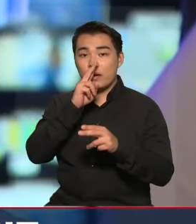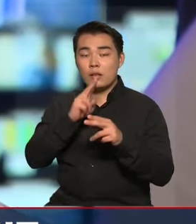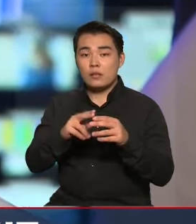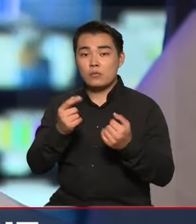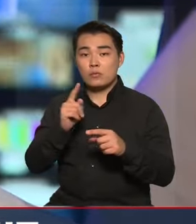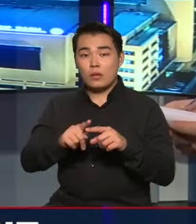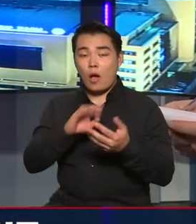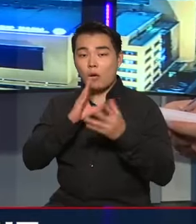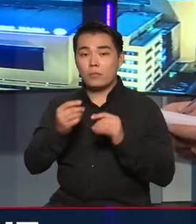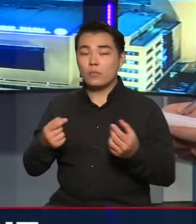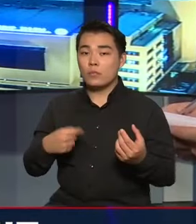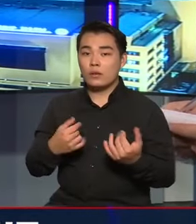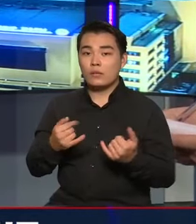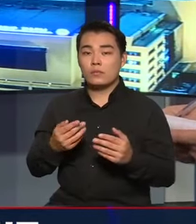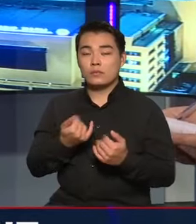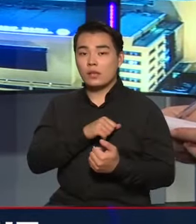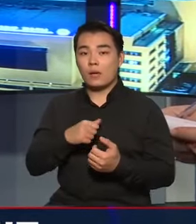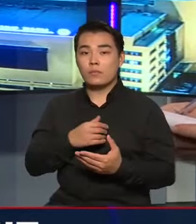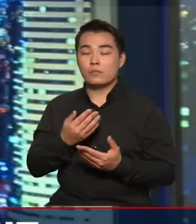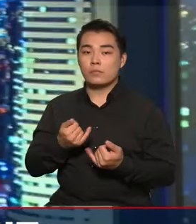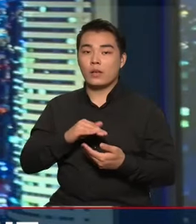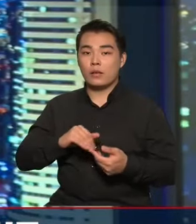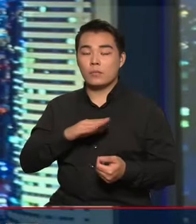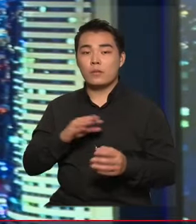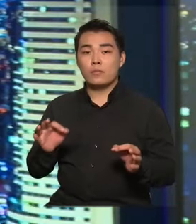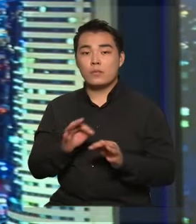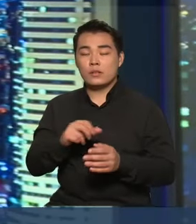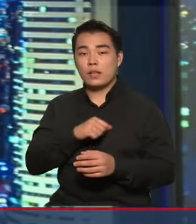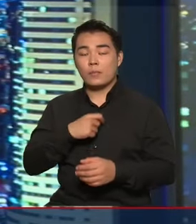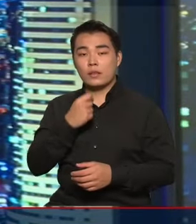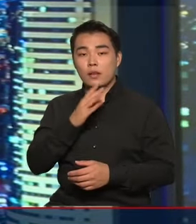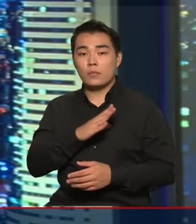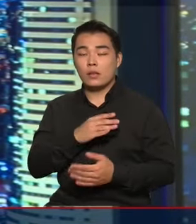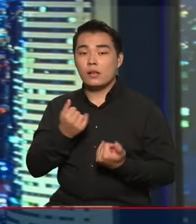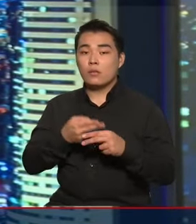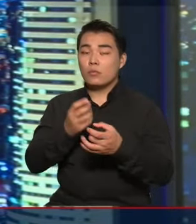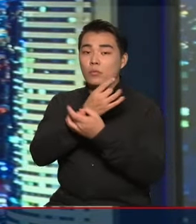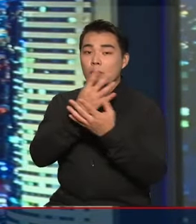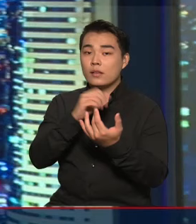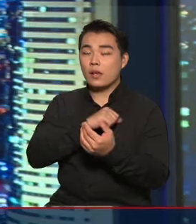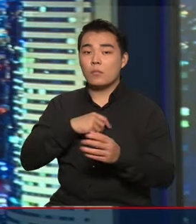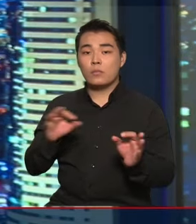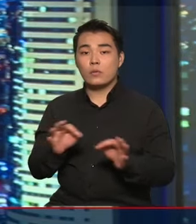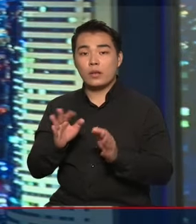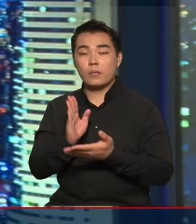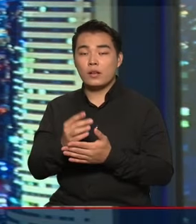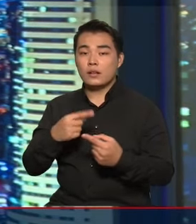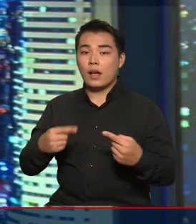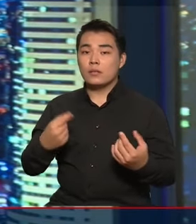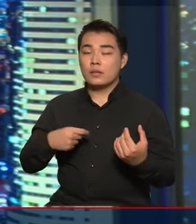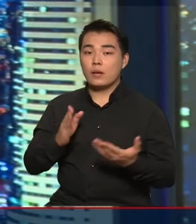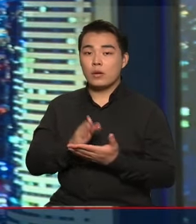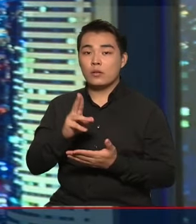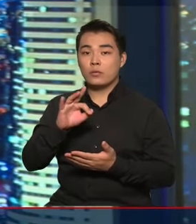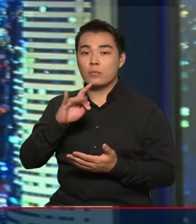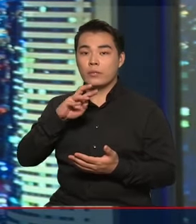серенаданы таңдағанын сұрадық. Шәмшінің әуені ұнапты. Өнерде жүргеніме 20 жылға таяд, бірнеше аспапта ойнаймын. Сондықтан